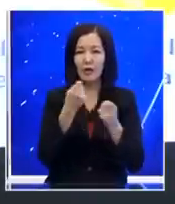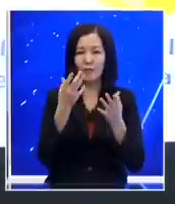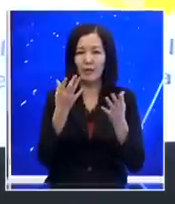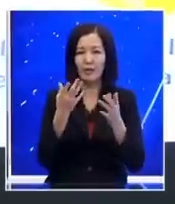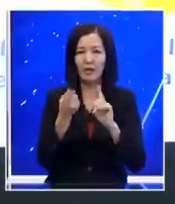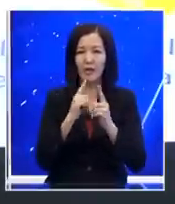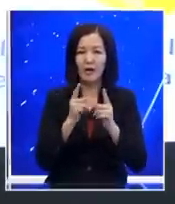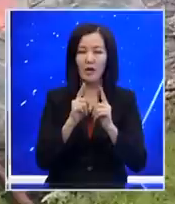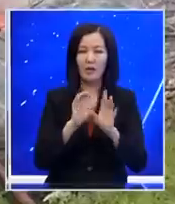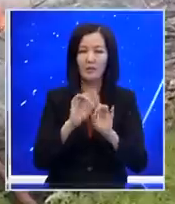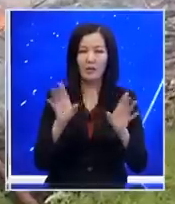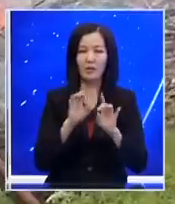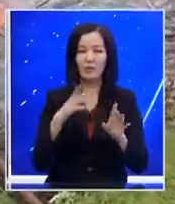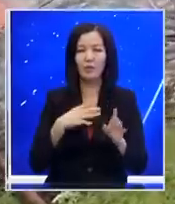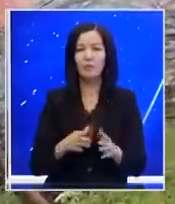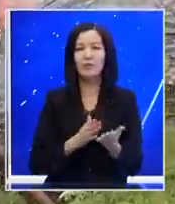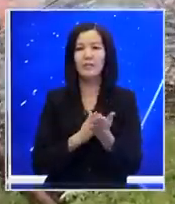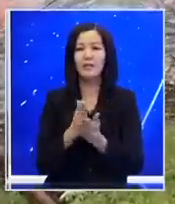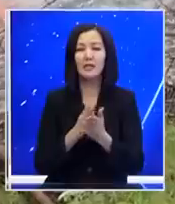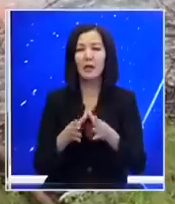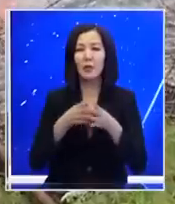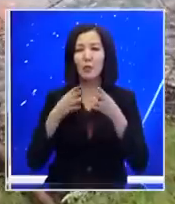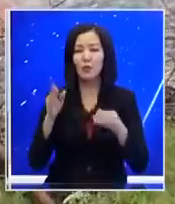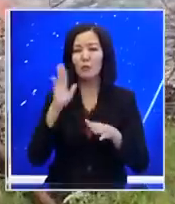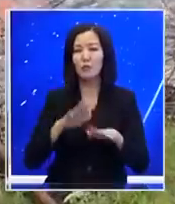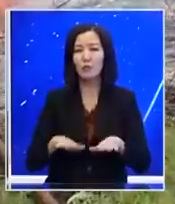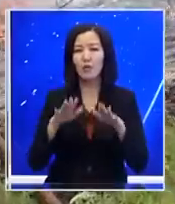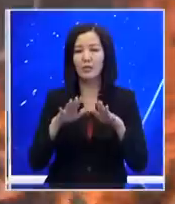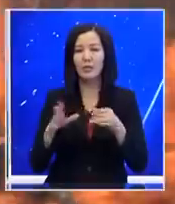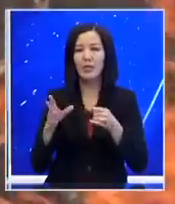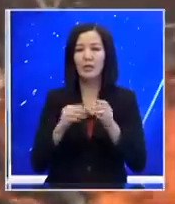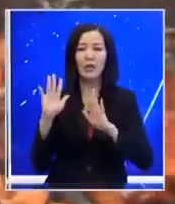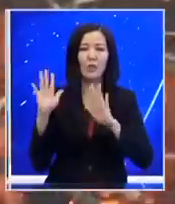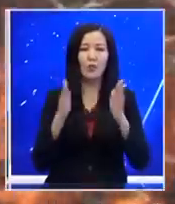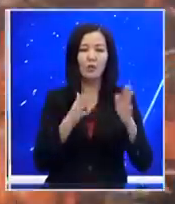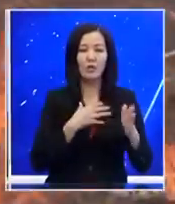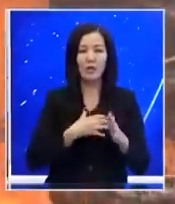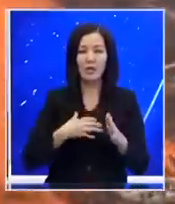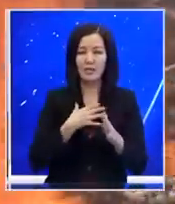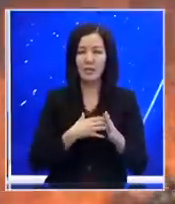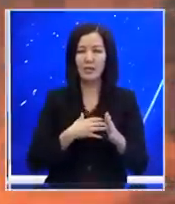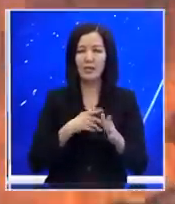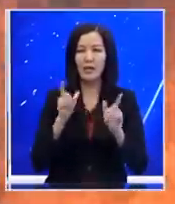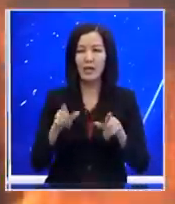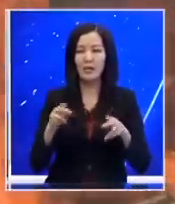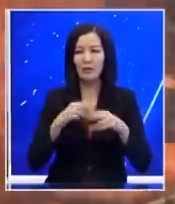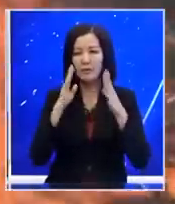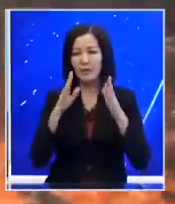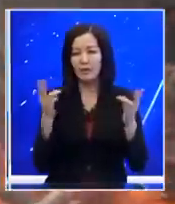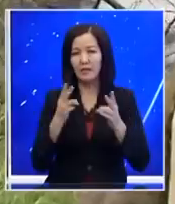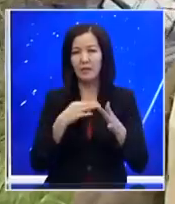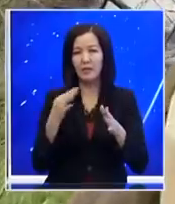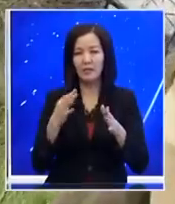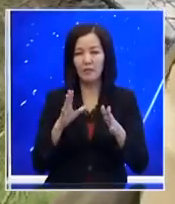алмасу қамтамасыз етілді. Саладағыларды көктемде болатын дала және орман өрттер алаңдатады. Өйткені адамдар сақтық ережелерін